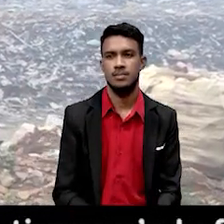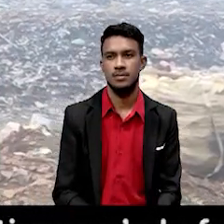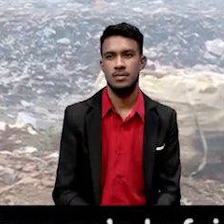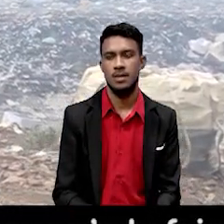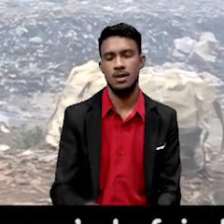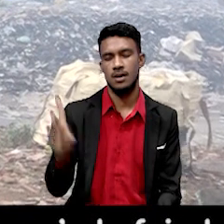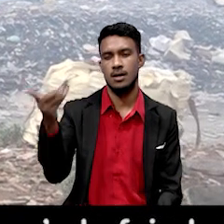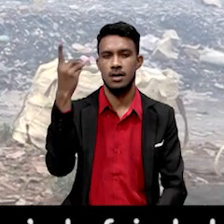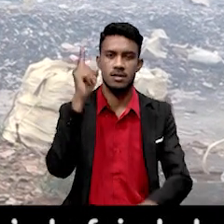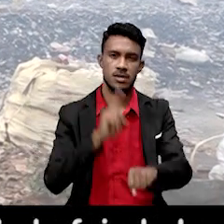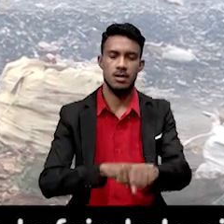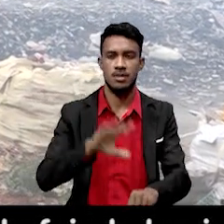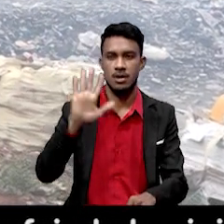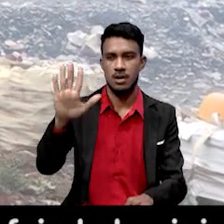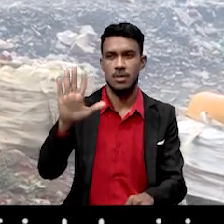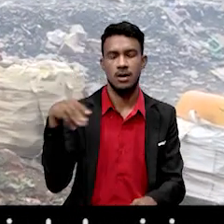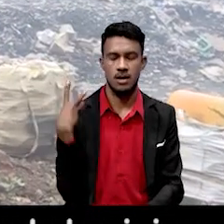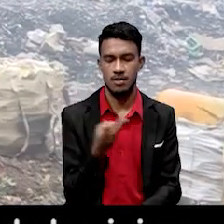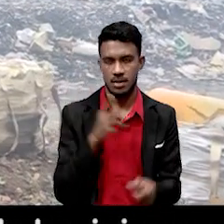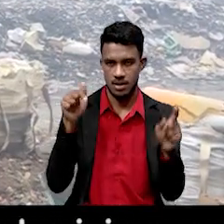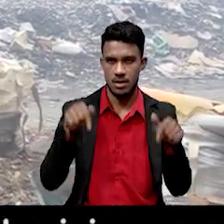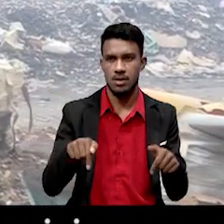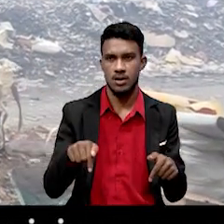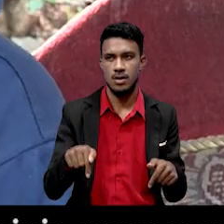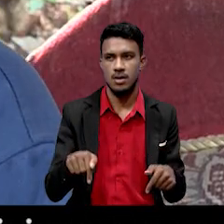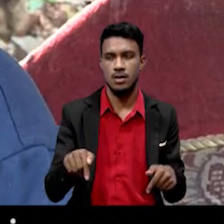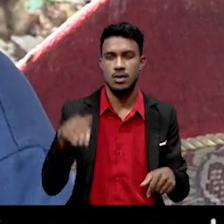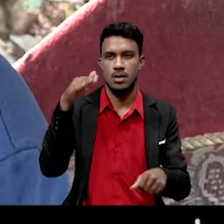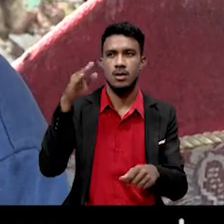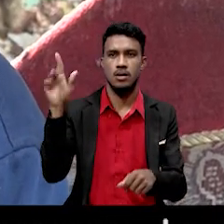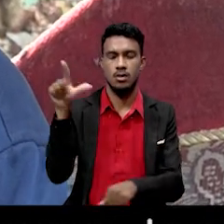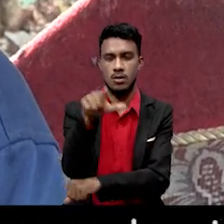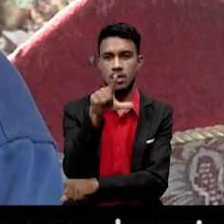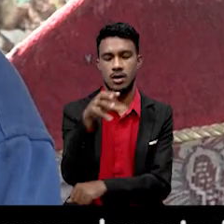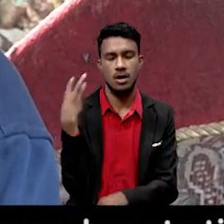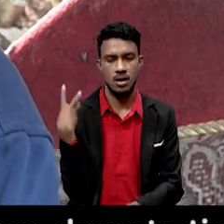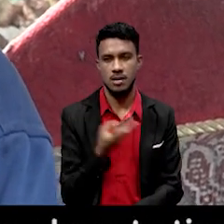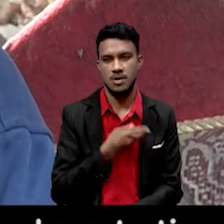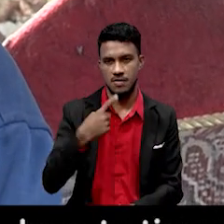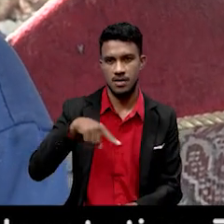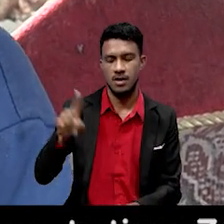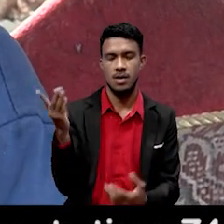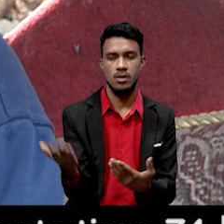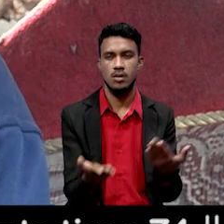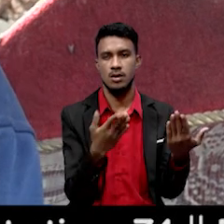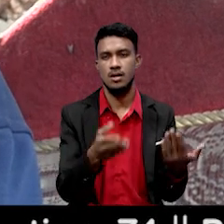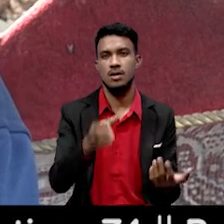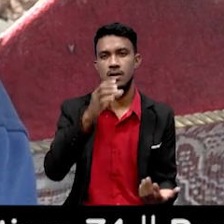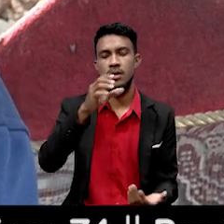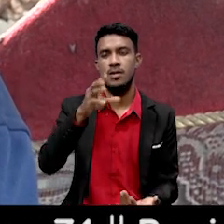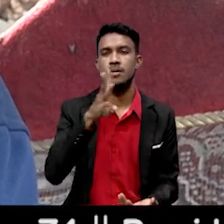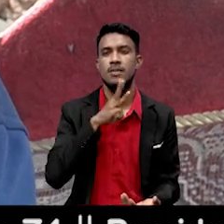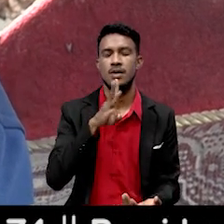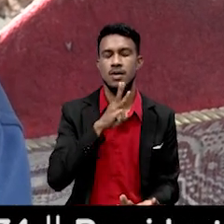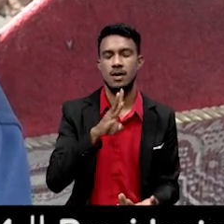Dere san jam lima mene tona to jam lima lo kare ka helakan opila hanesa na mila lur buat tira lur red be antas inti ba hamlaha